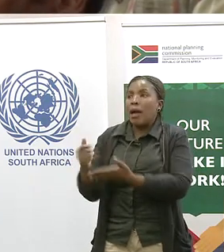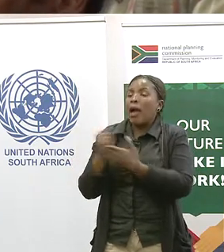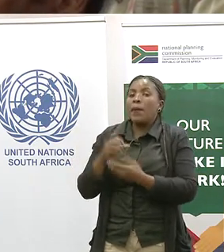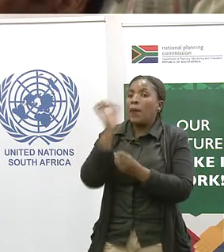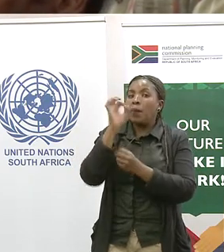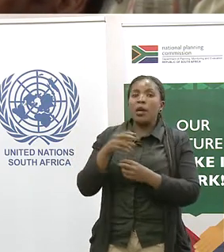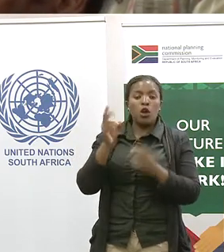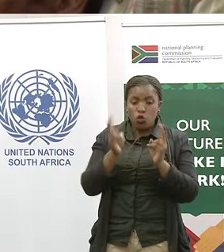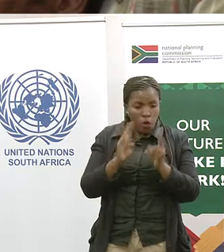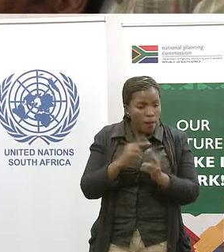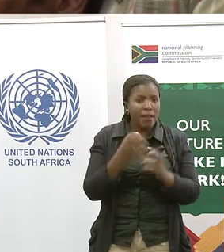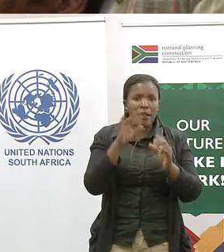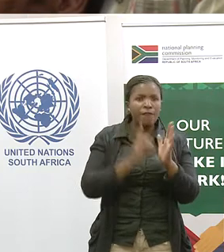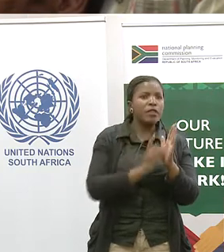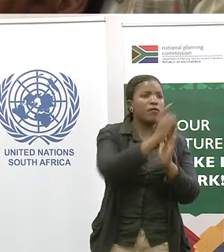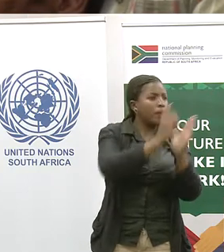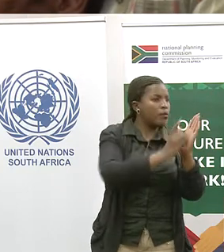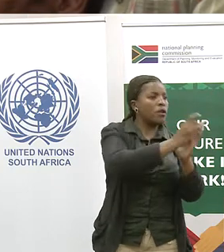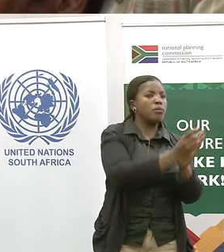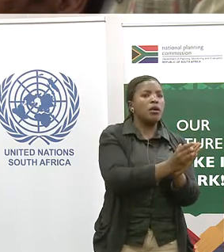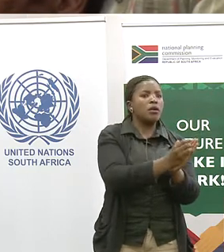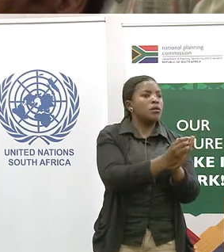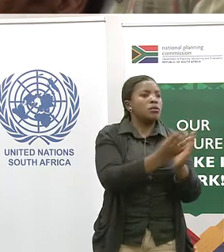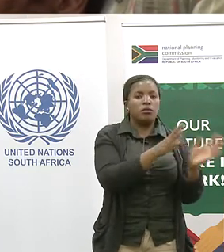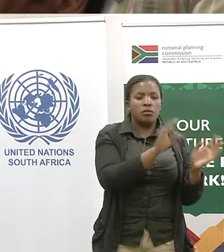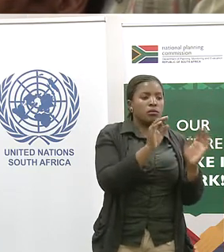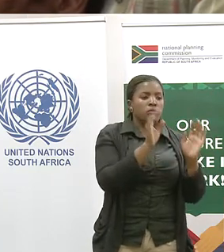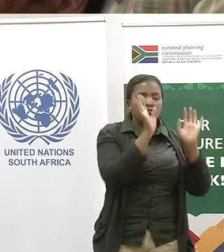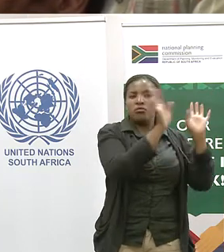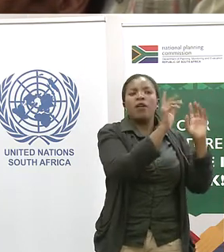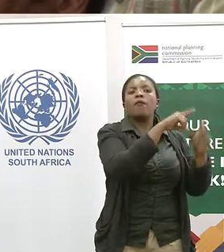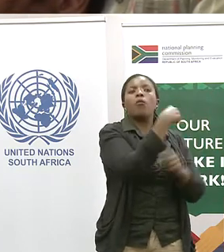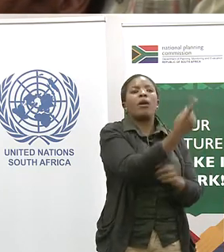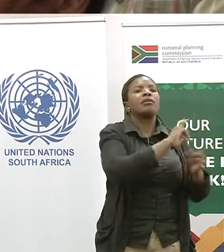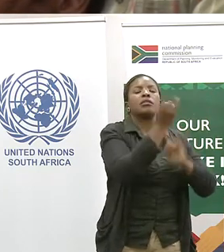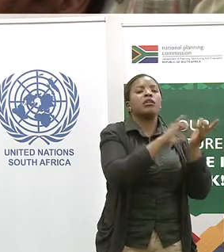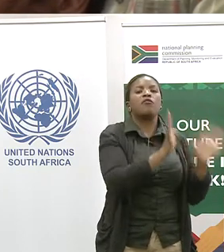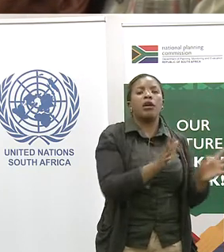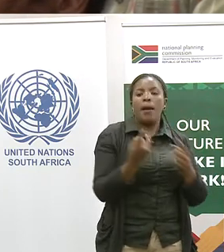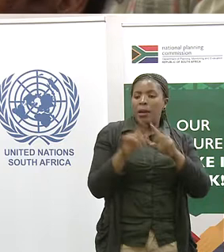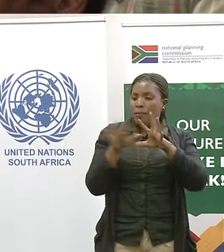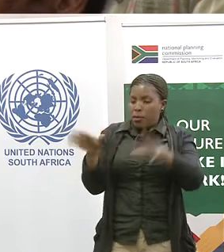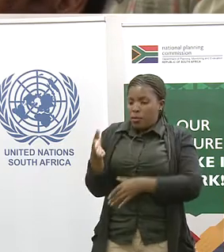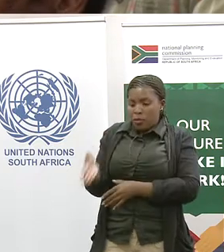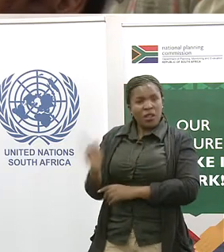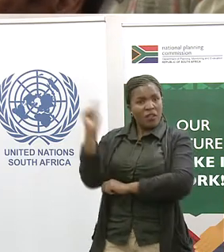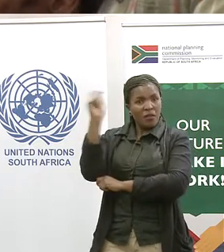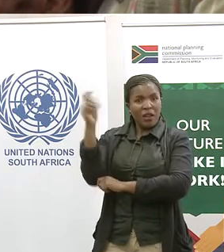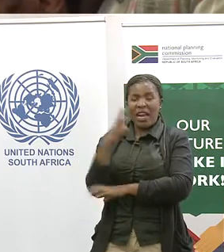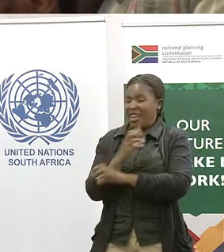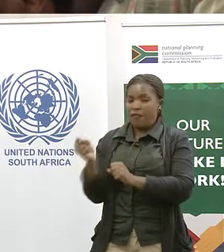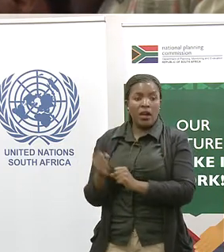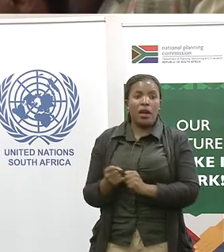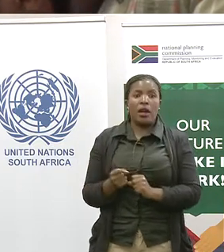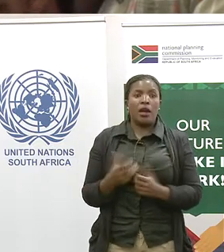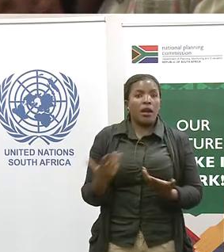intuthuko igcine emadolobheni. And naleyo ntuthuko leyo uma isifikile isebenzela labo bantu abambalwa, akuthina sonke esibhenefithayo. And